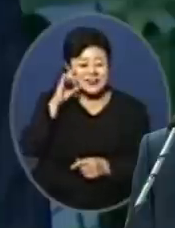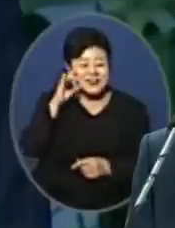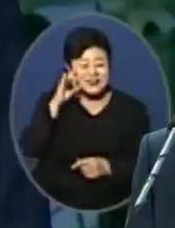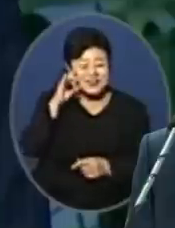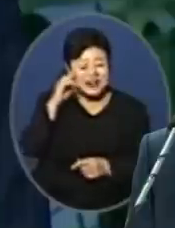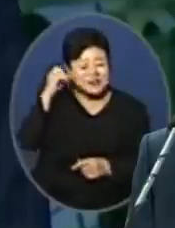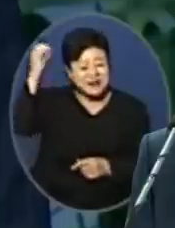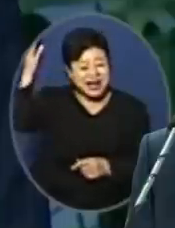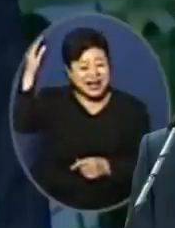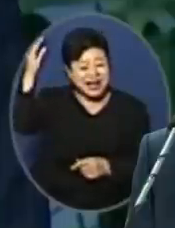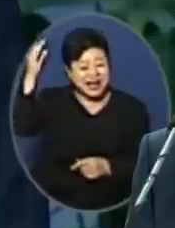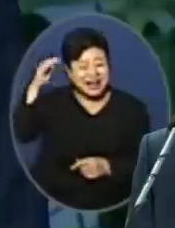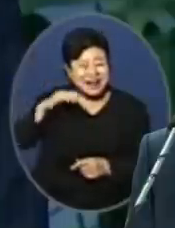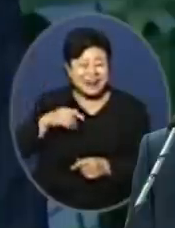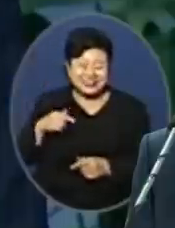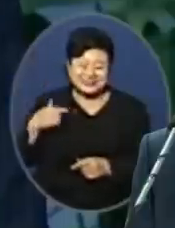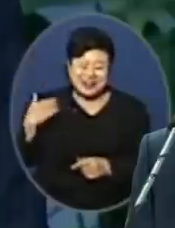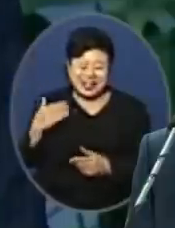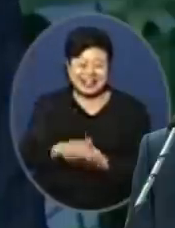다 까먹어버리고 안 할 건지 모르겠다.